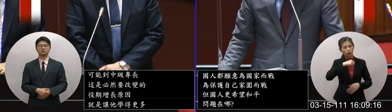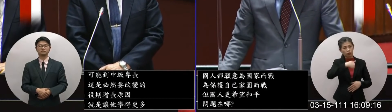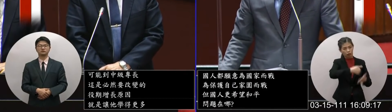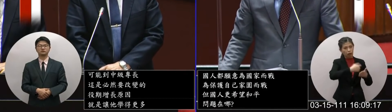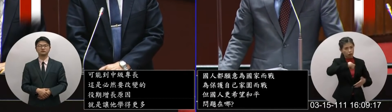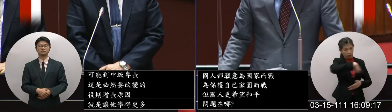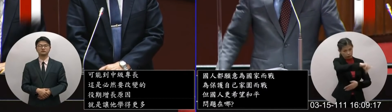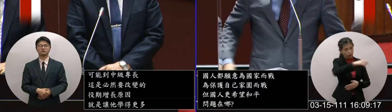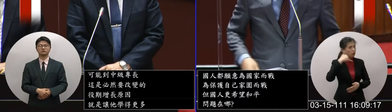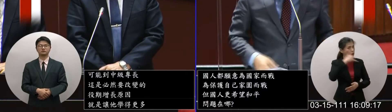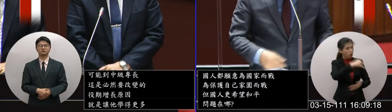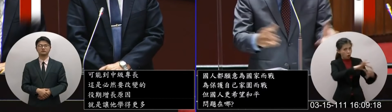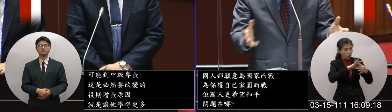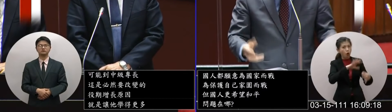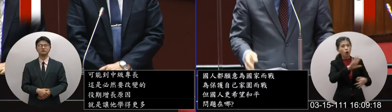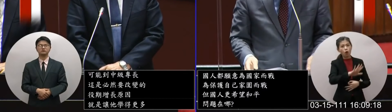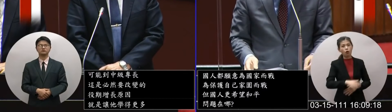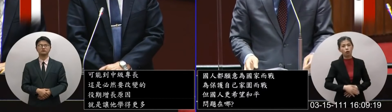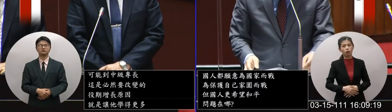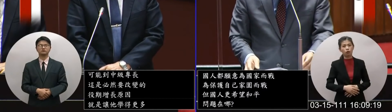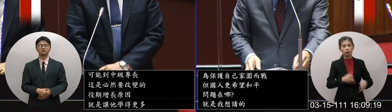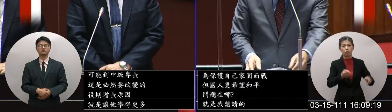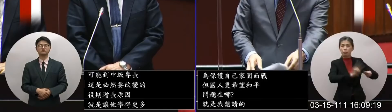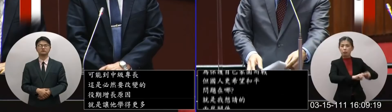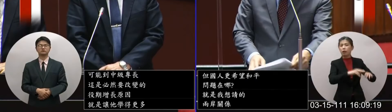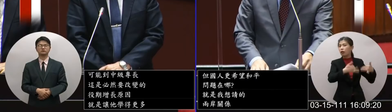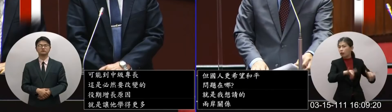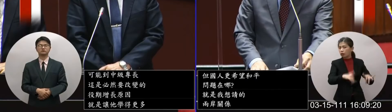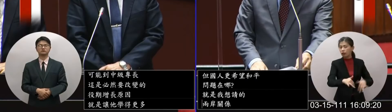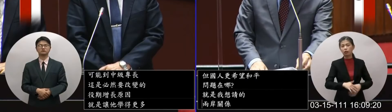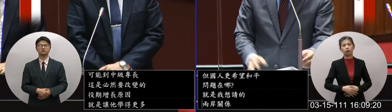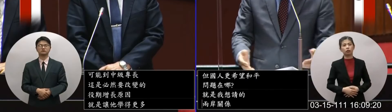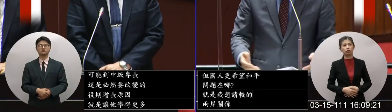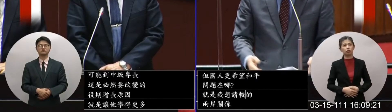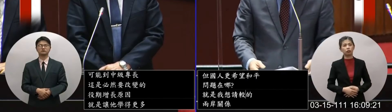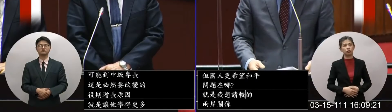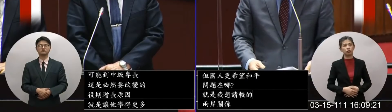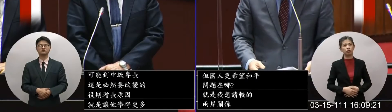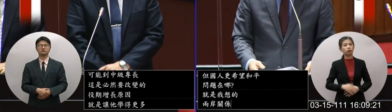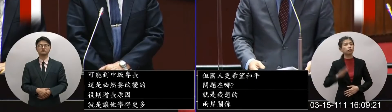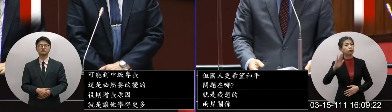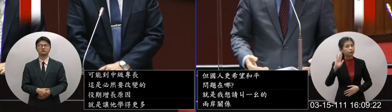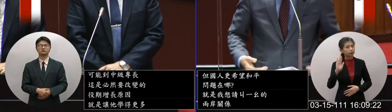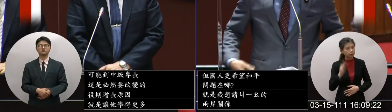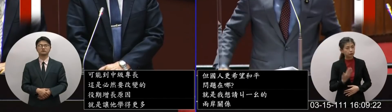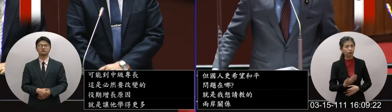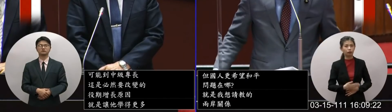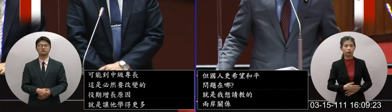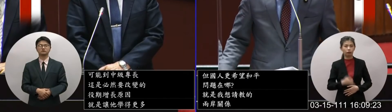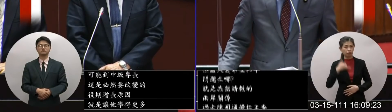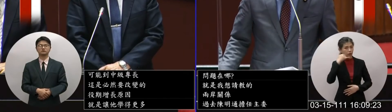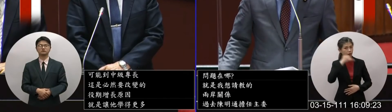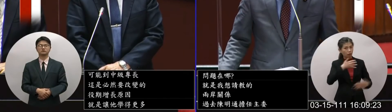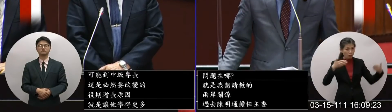是有的，还没有拆掉，热线还有。但问题是有没有